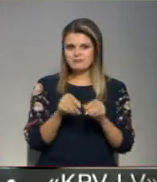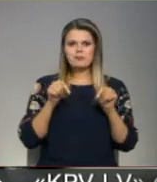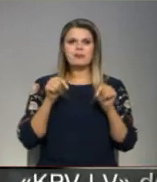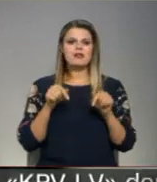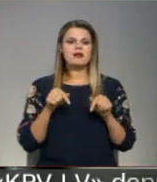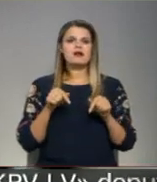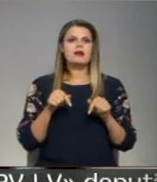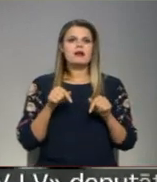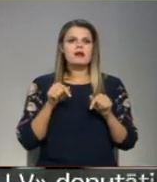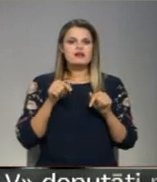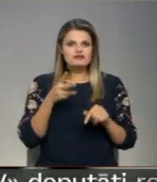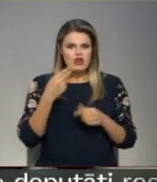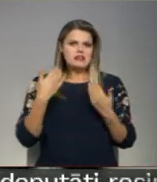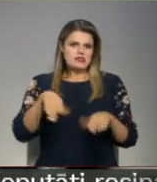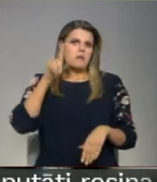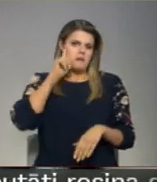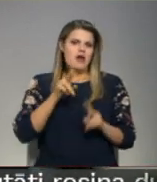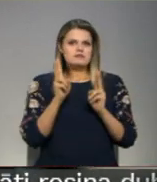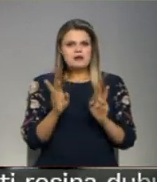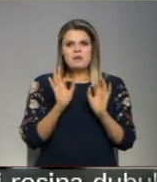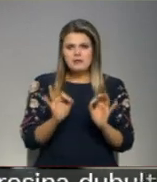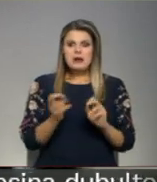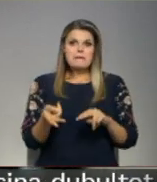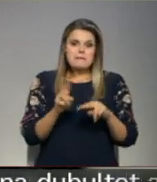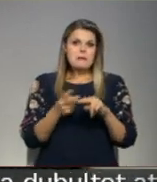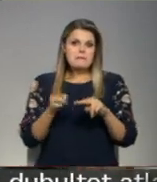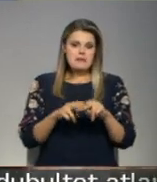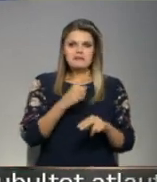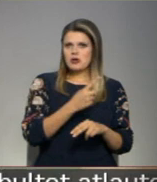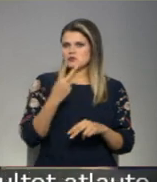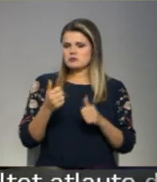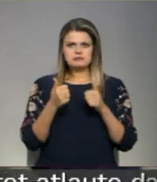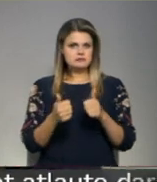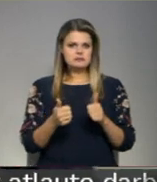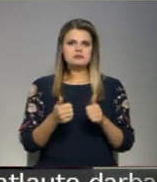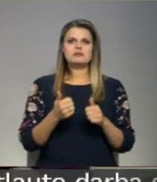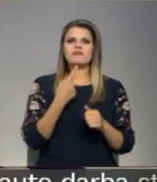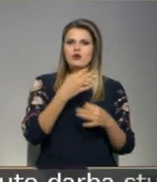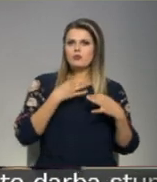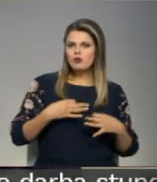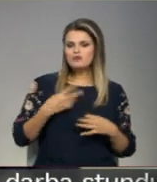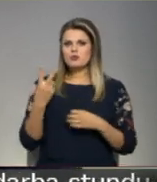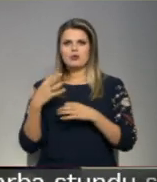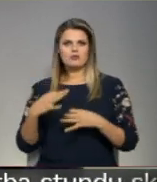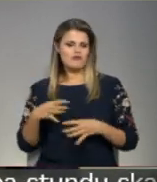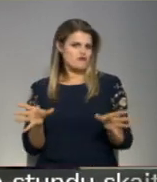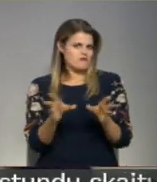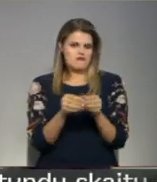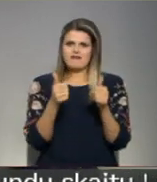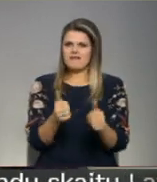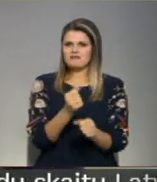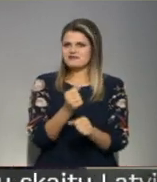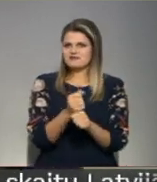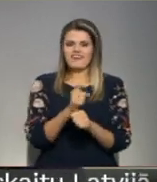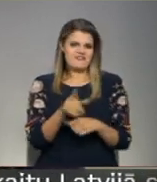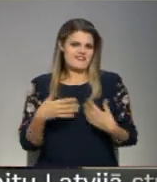nebija jāmācās turēt, jā, un tas viss papildina, viens otru papildina, gan vienu profesiju, gan otru. Un tā kā